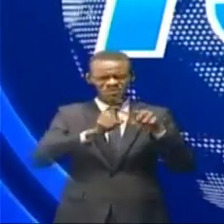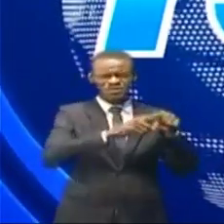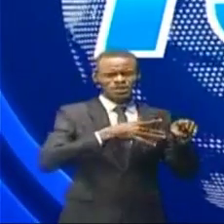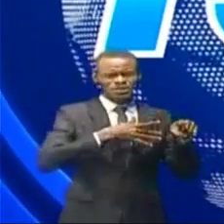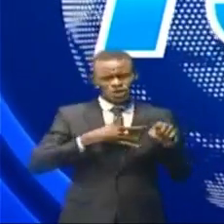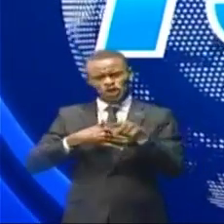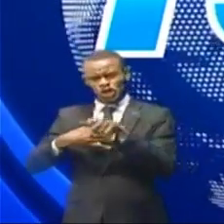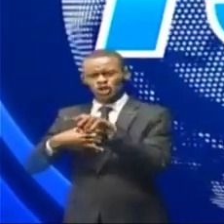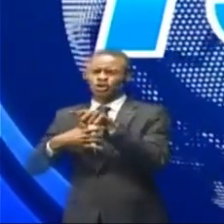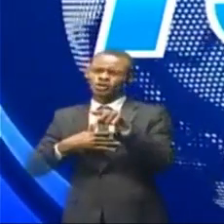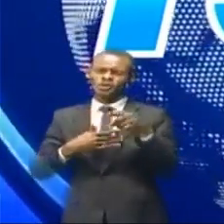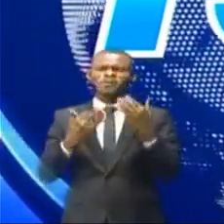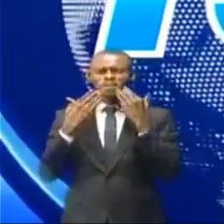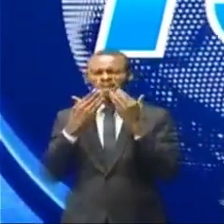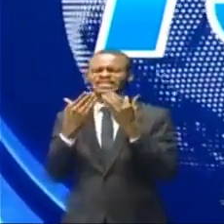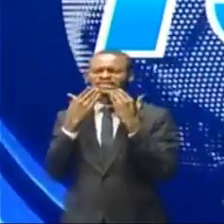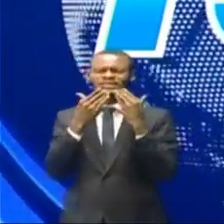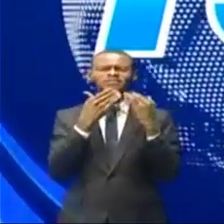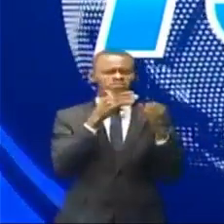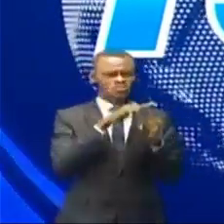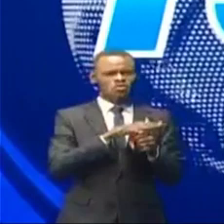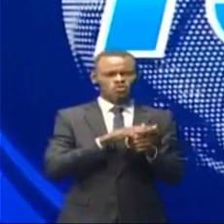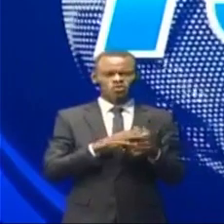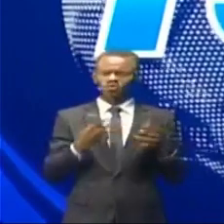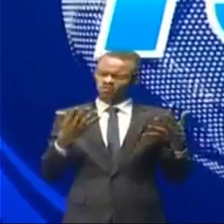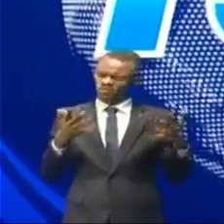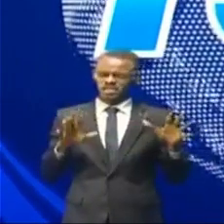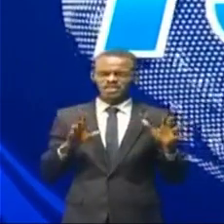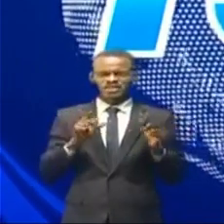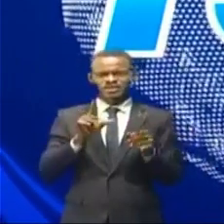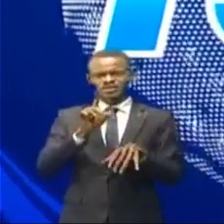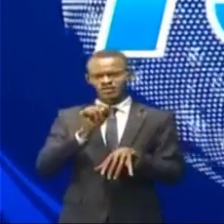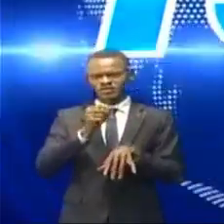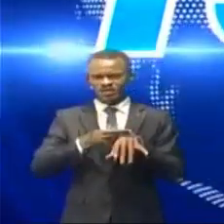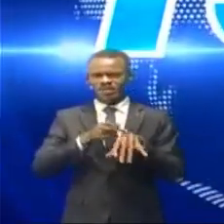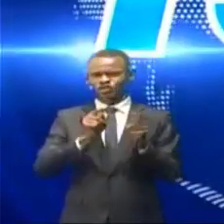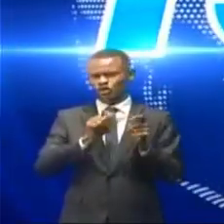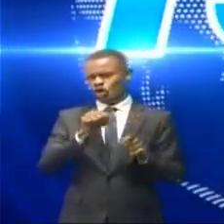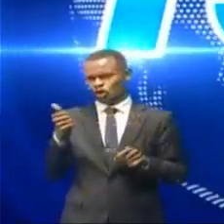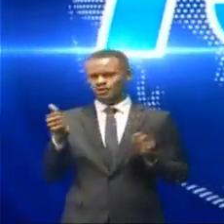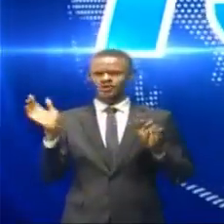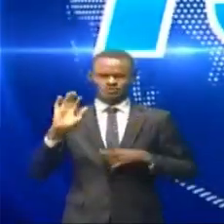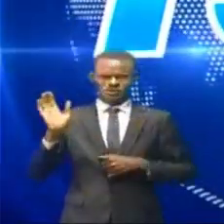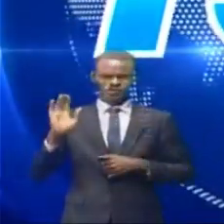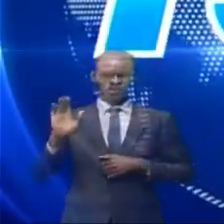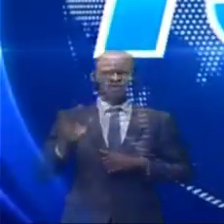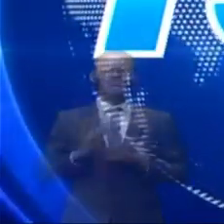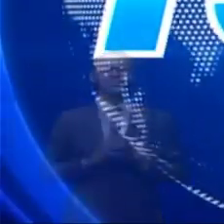Jérémy Mawassa et Rubin Kumbu. Ne zappez surtout pas, l'actualité revient dans moins d'une heure avec Anita Lomba.